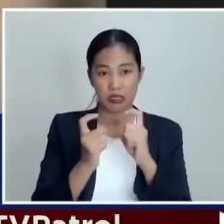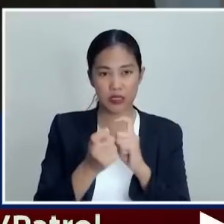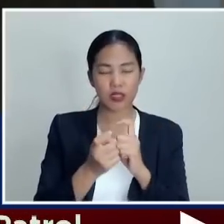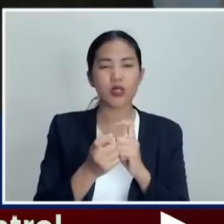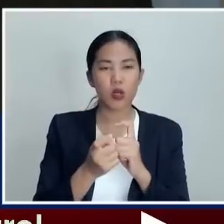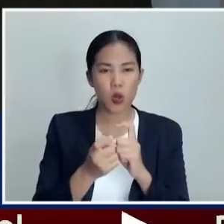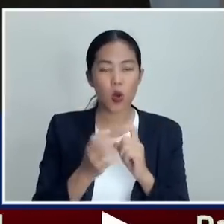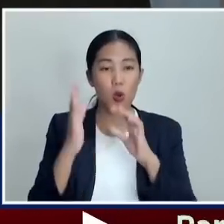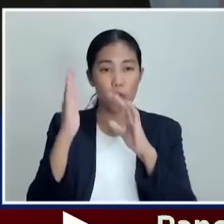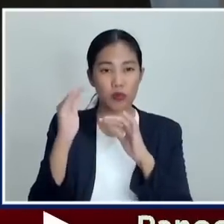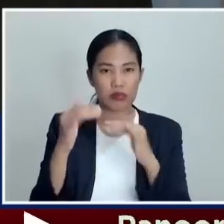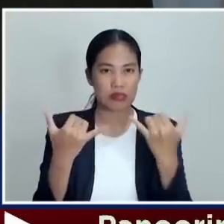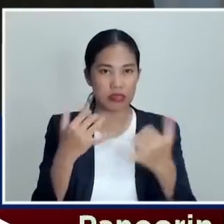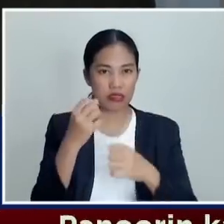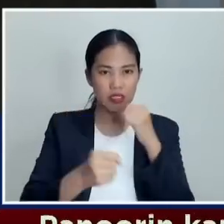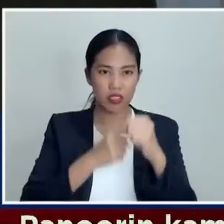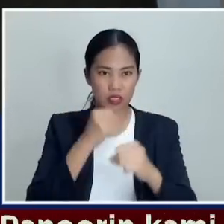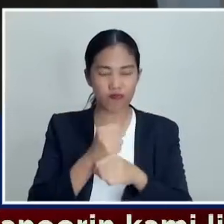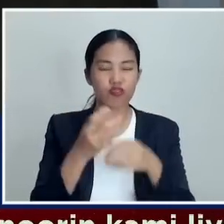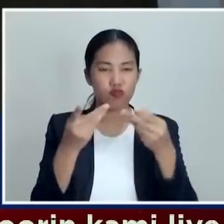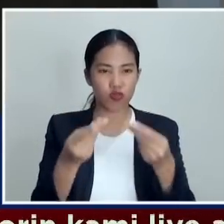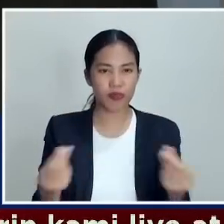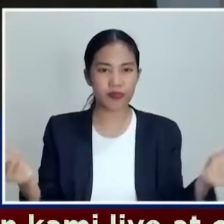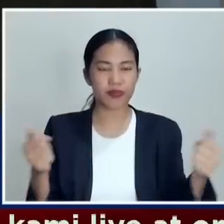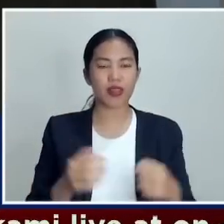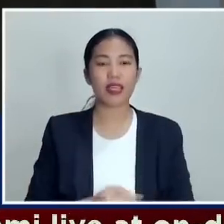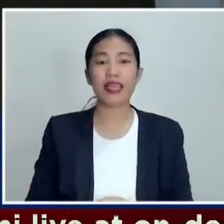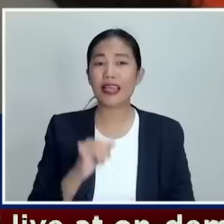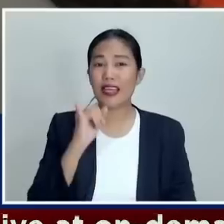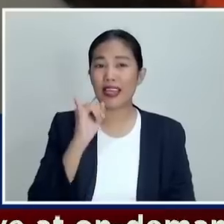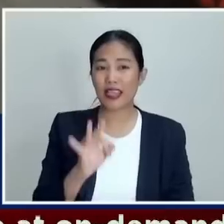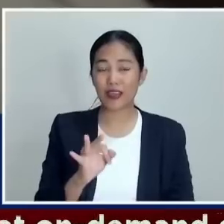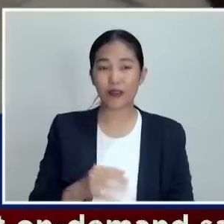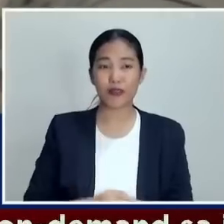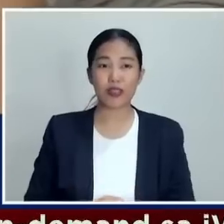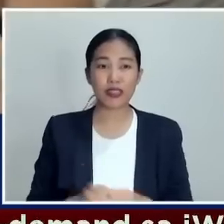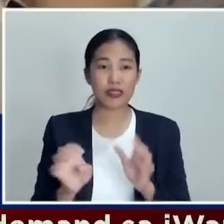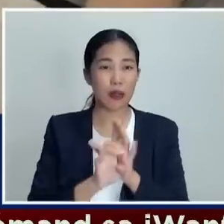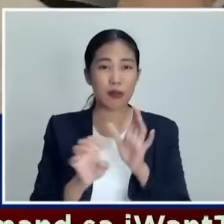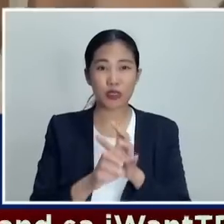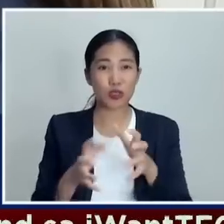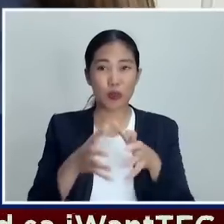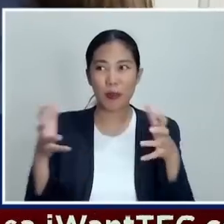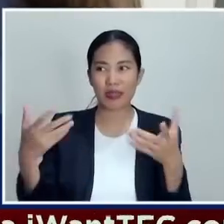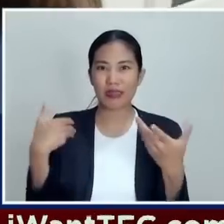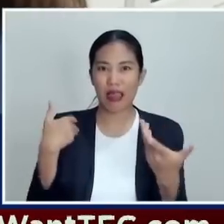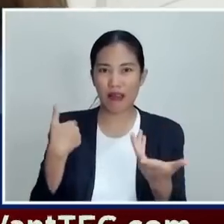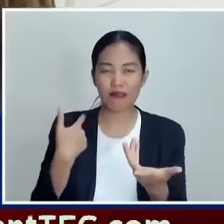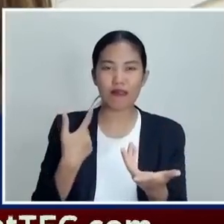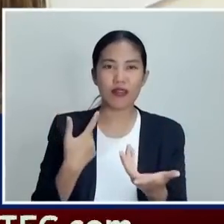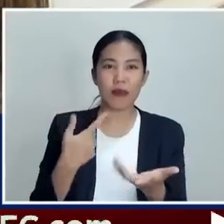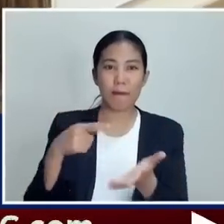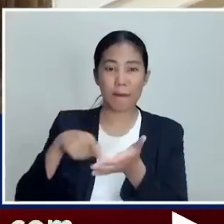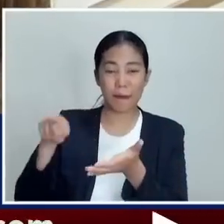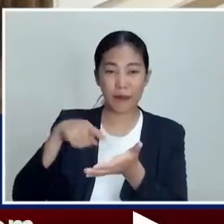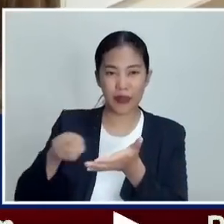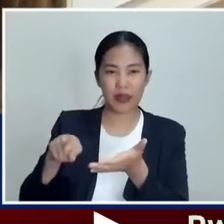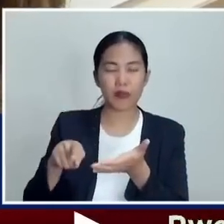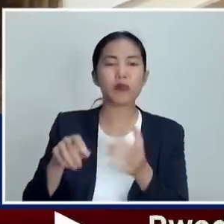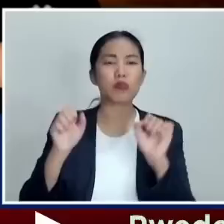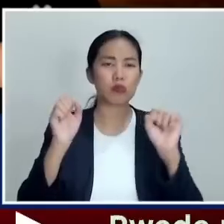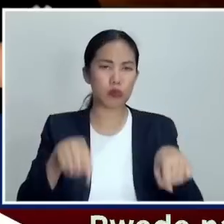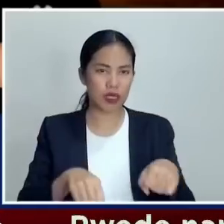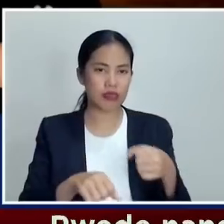year. Kung sakaling sobra nga ang nasingil, may mekanismo naman na pwedeng ibalik ito sa